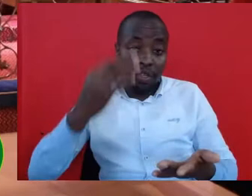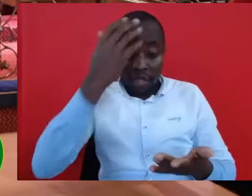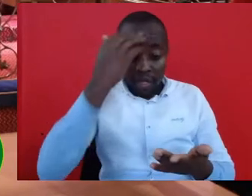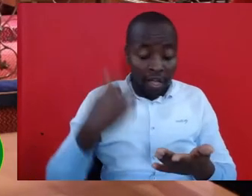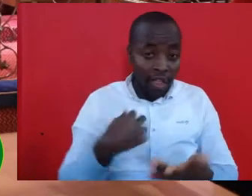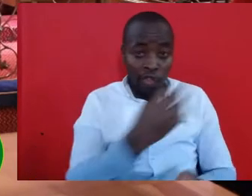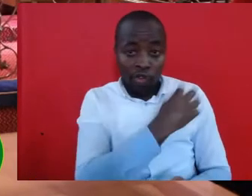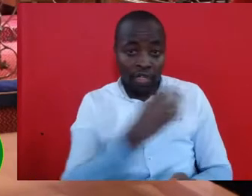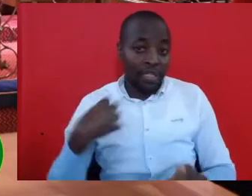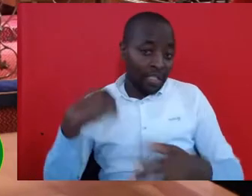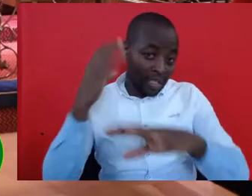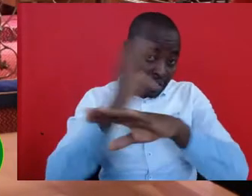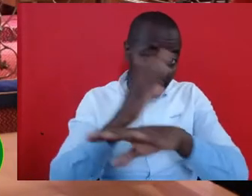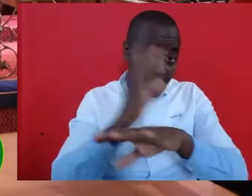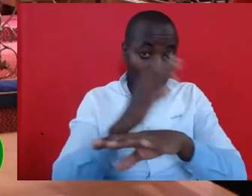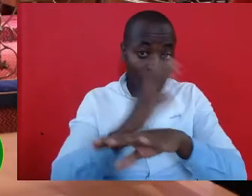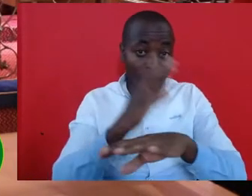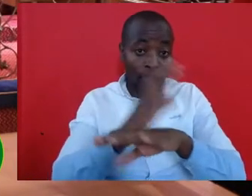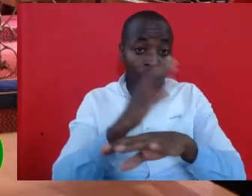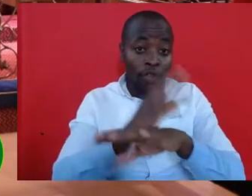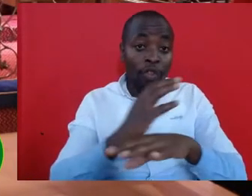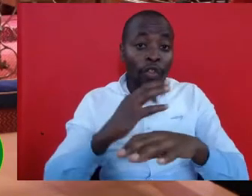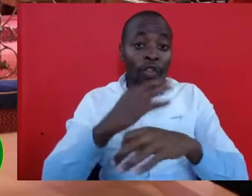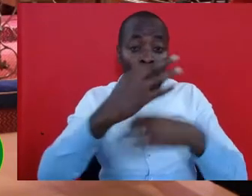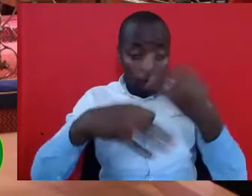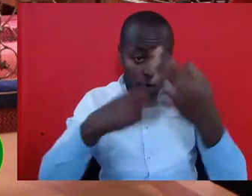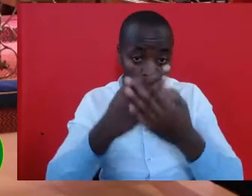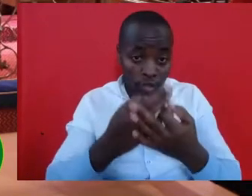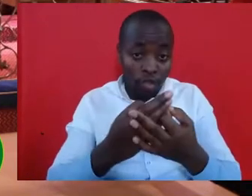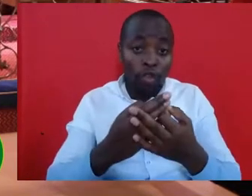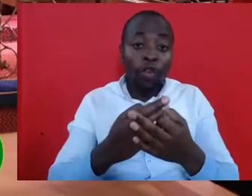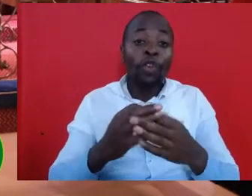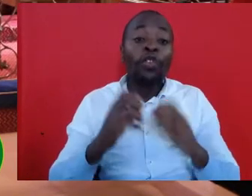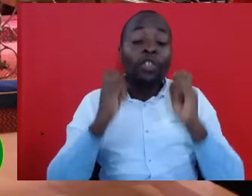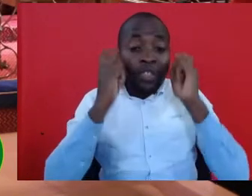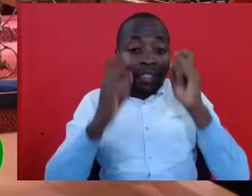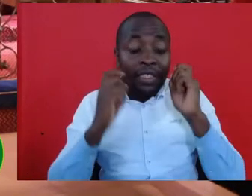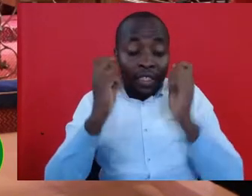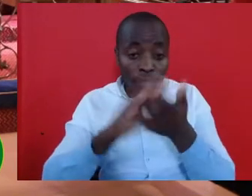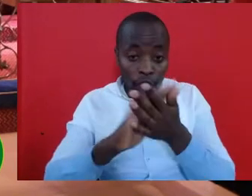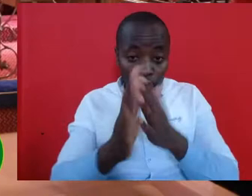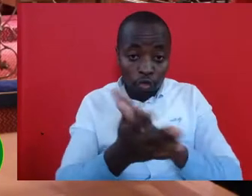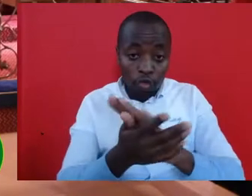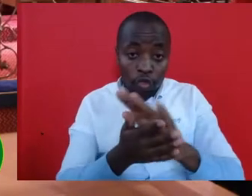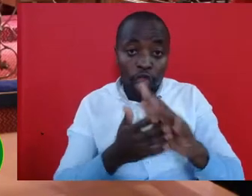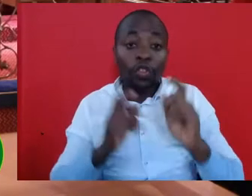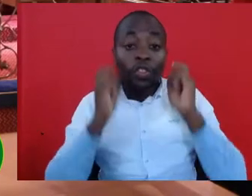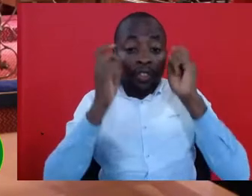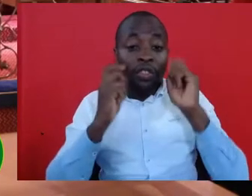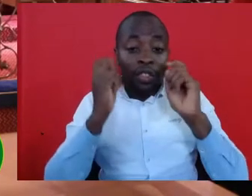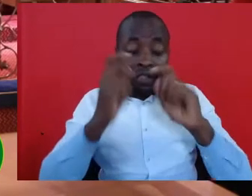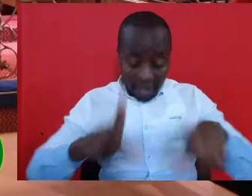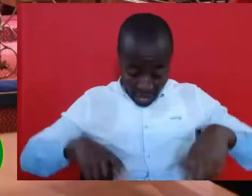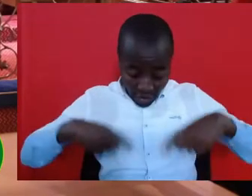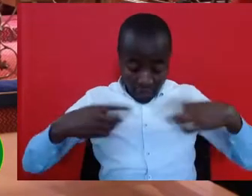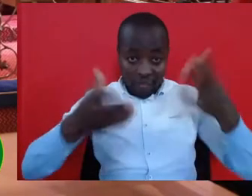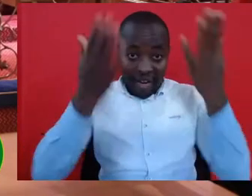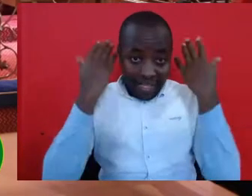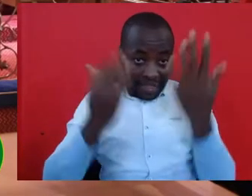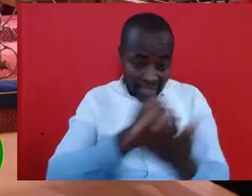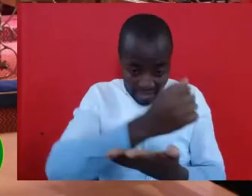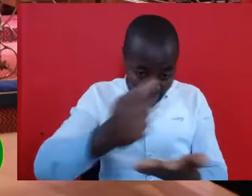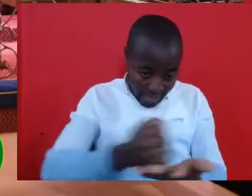katifu katoliko, ushirika wa takatifu, ondoleo la dhambi, kukua kwa mwili na uzima wa milele.